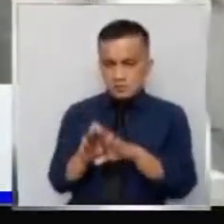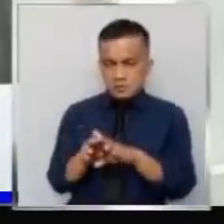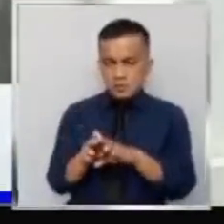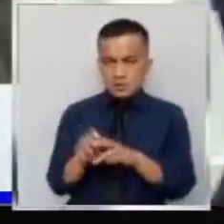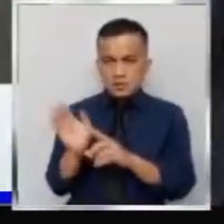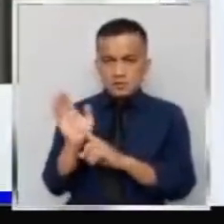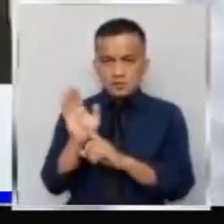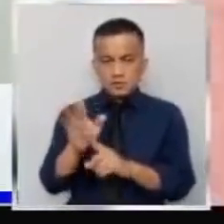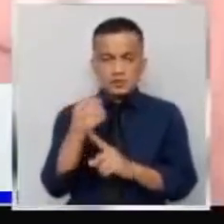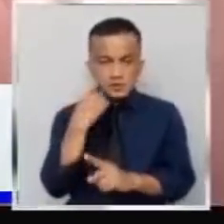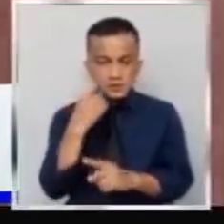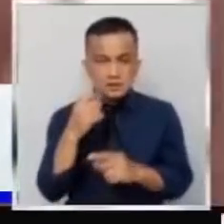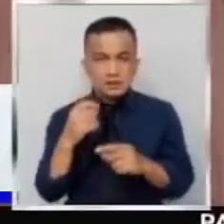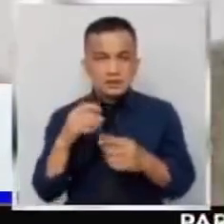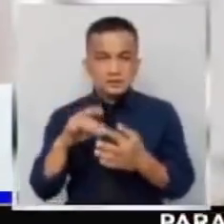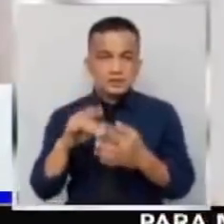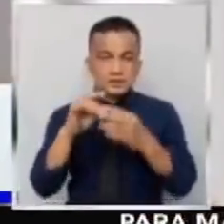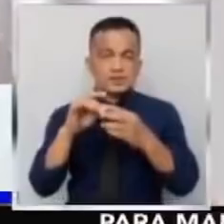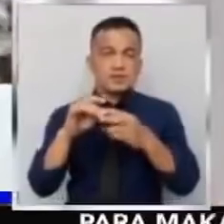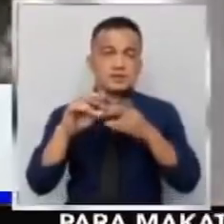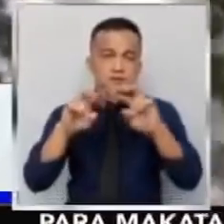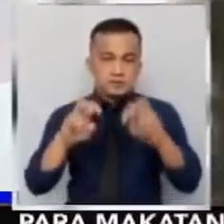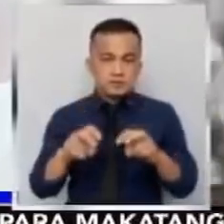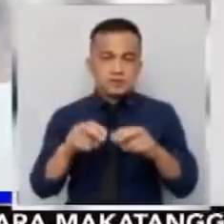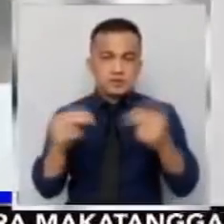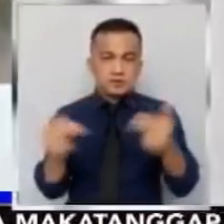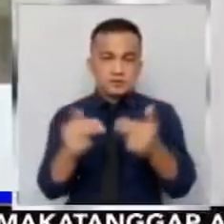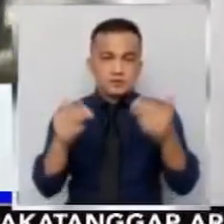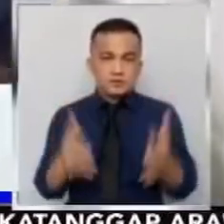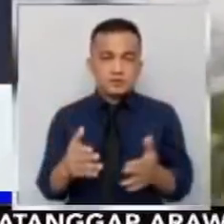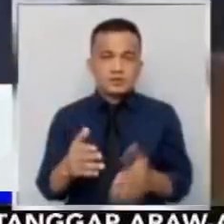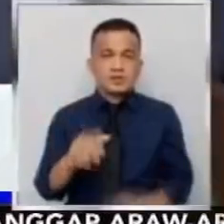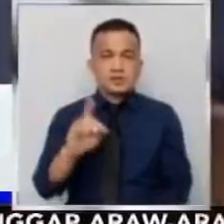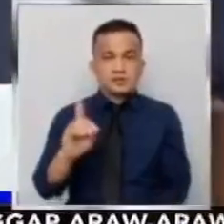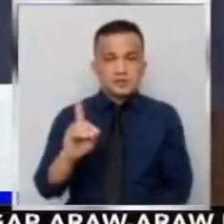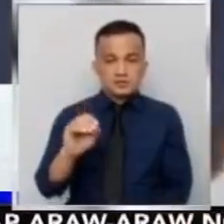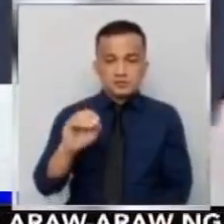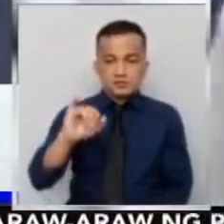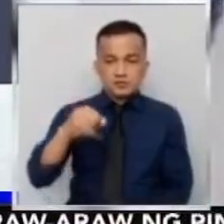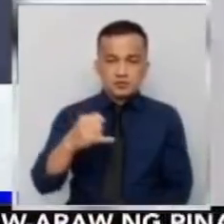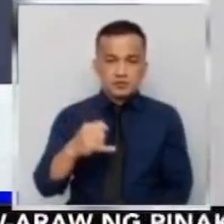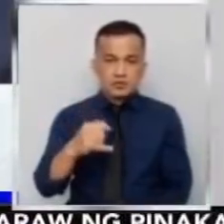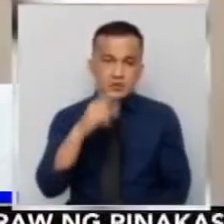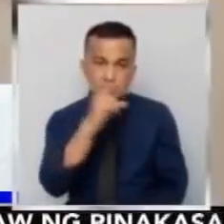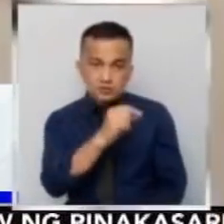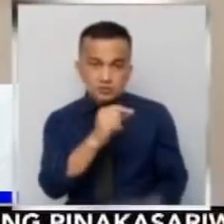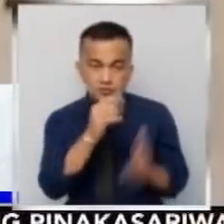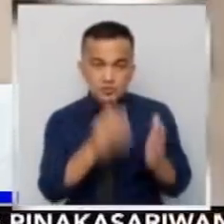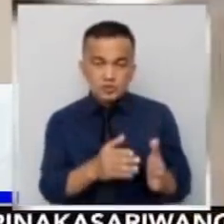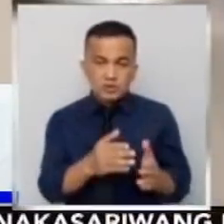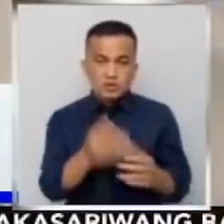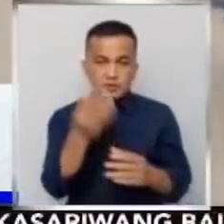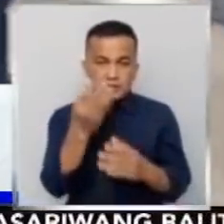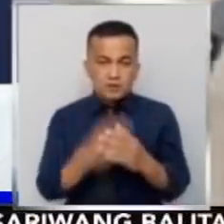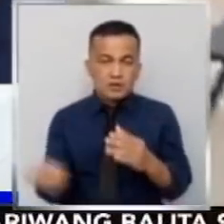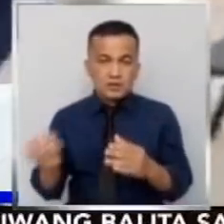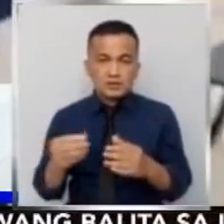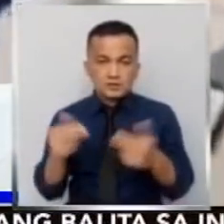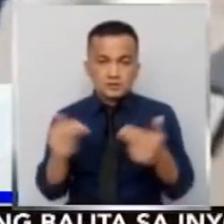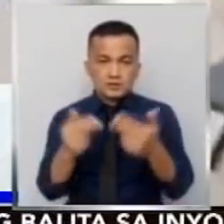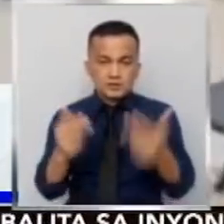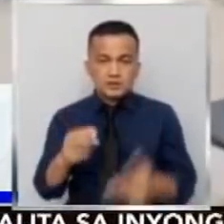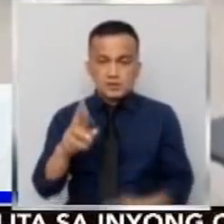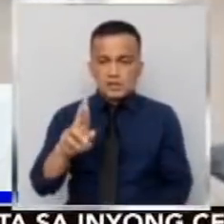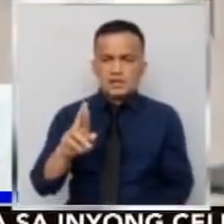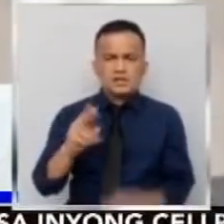Special Investigation Task Group Sabongero sa Department of Justice. Ang testigo sa pagkawala ng mga sabongero na si alias Arvy, isang